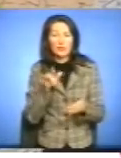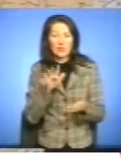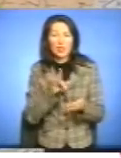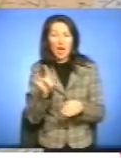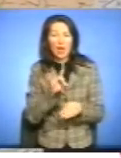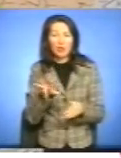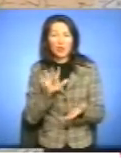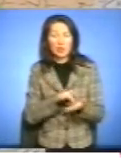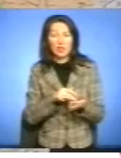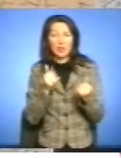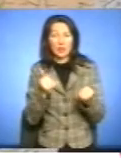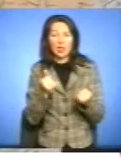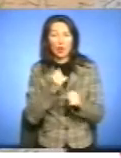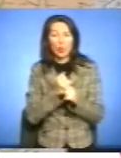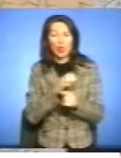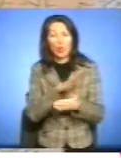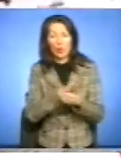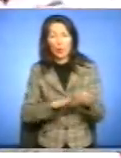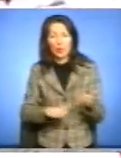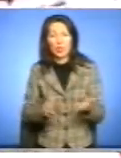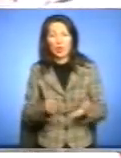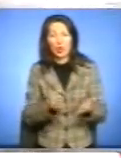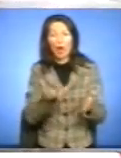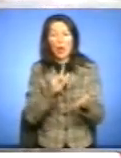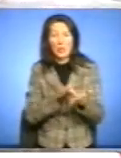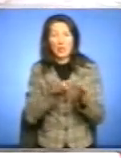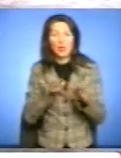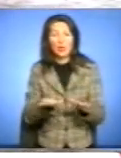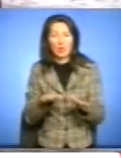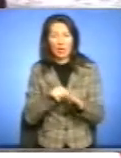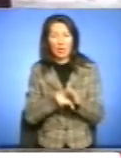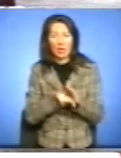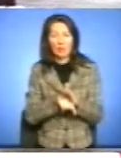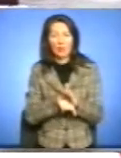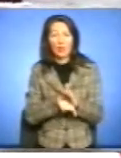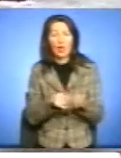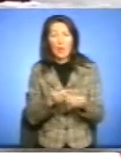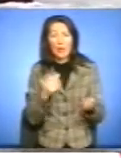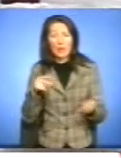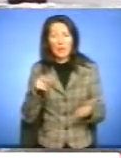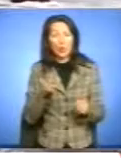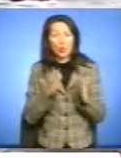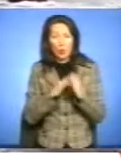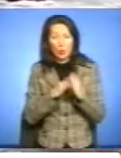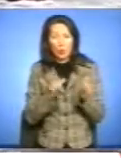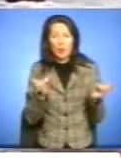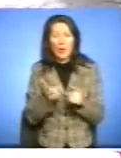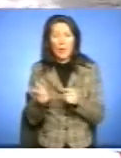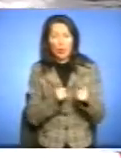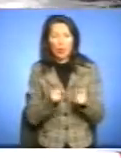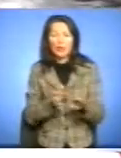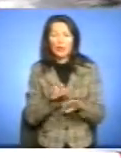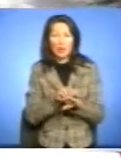час роботи продовжуються на дорогах місцевого значення. Перед виходом з дому під час ожеледиці потрібно підготувати взуття. Для